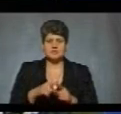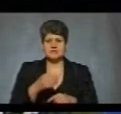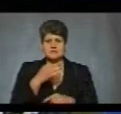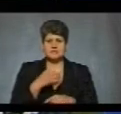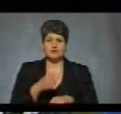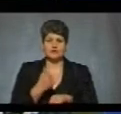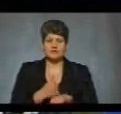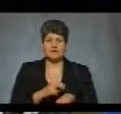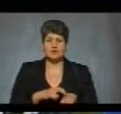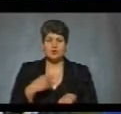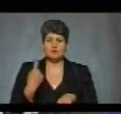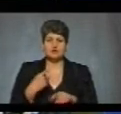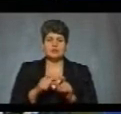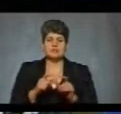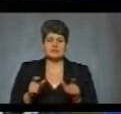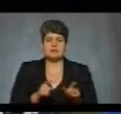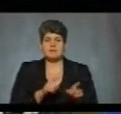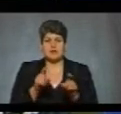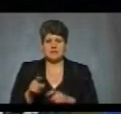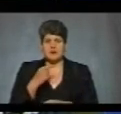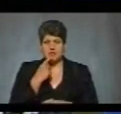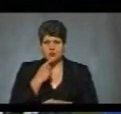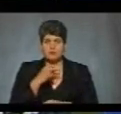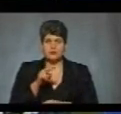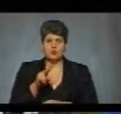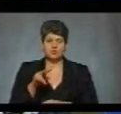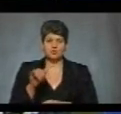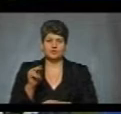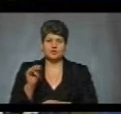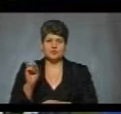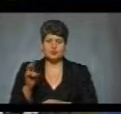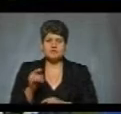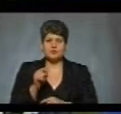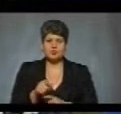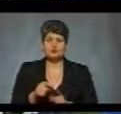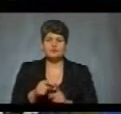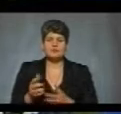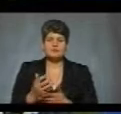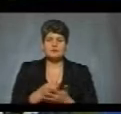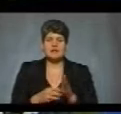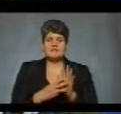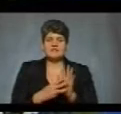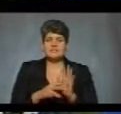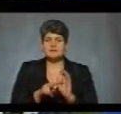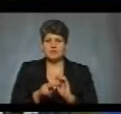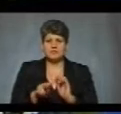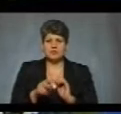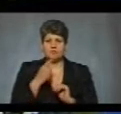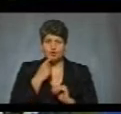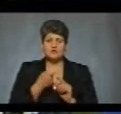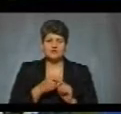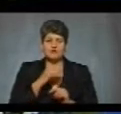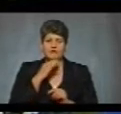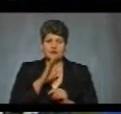лікар обласної станції переливання крові Петро Лучанко. За його словами, зібрали більше 8 літрів крові. Цього достатньо